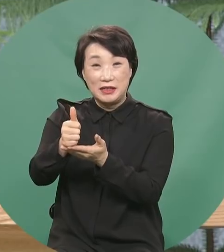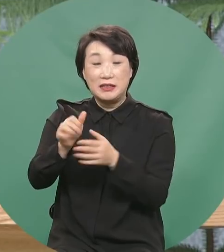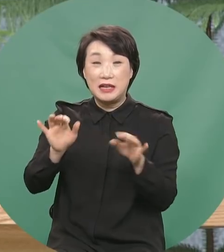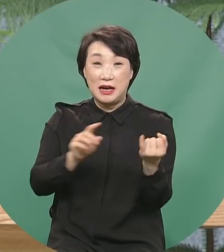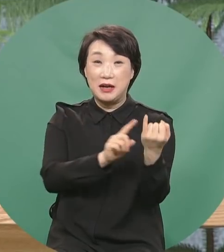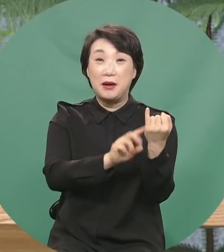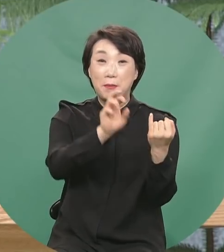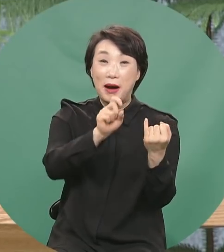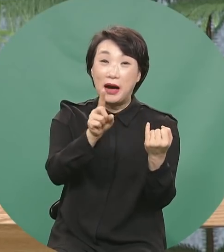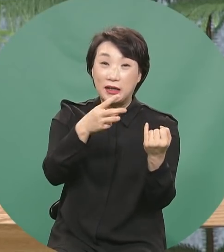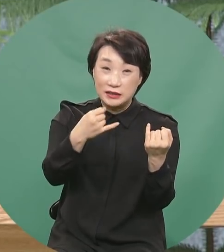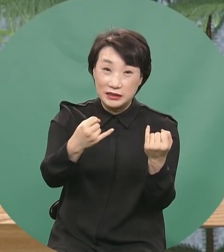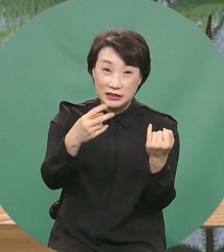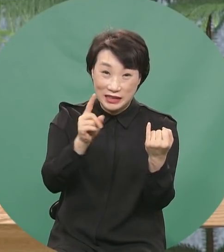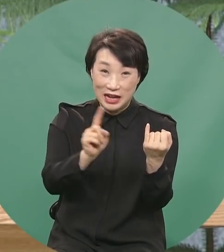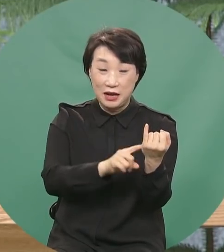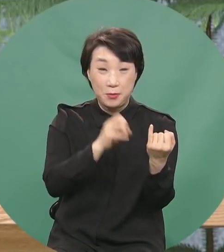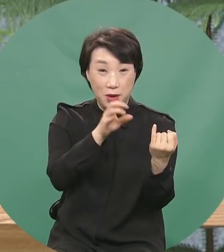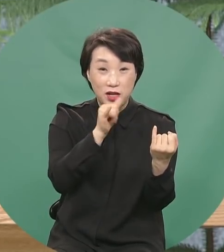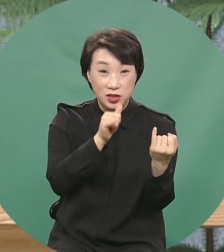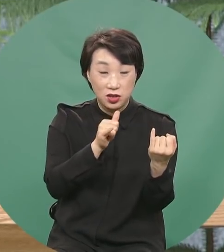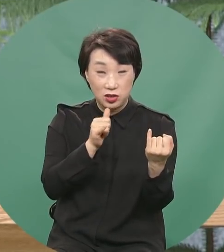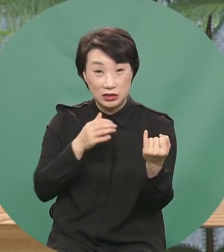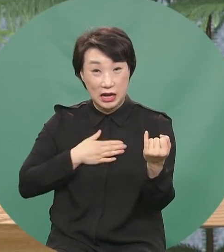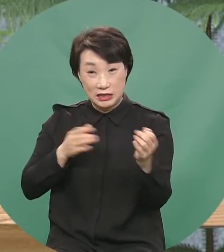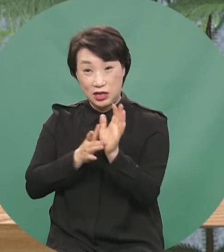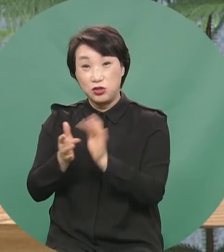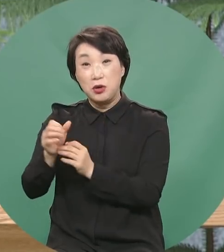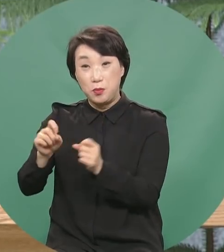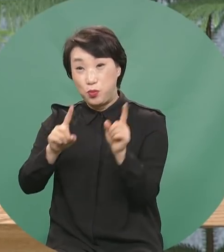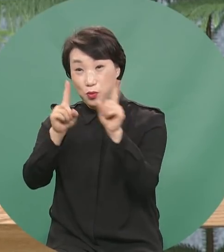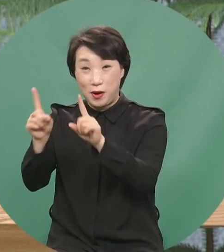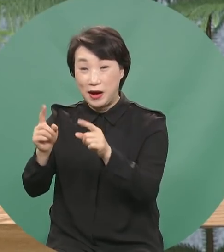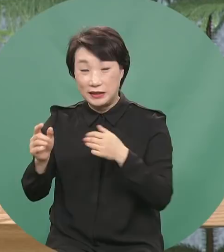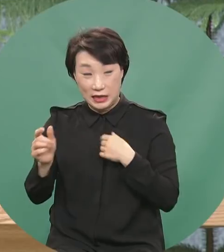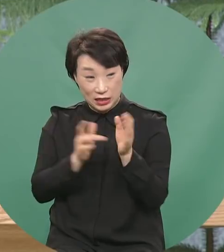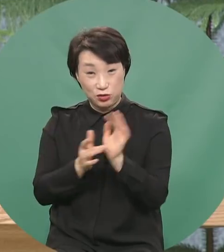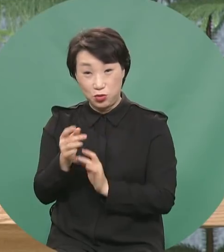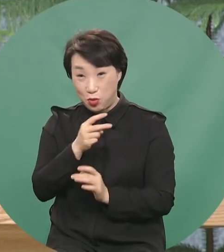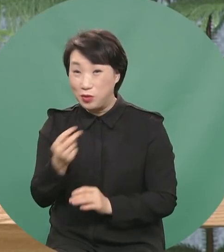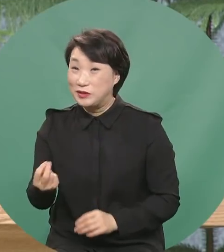마르다에게 나는 부활이요 나는 생명이니라.